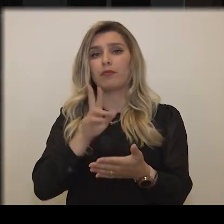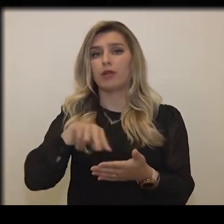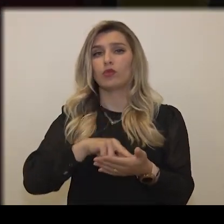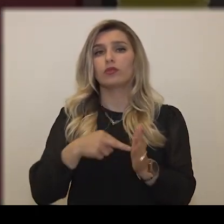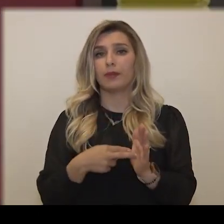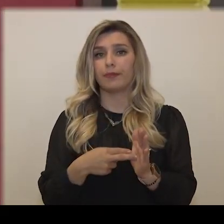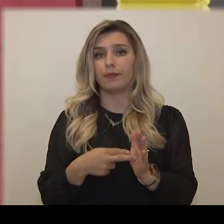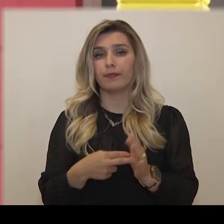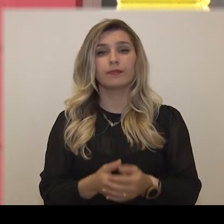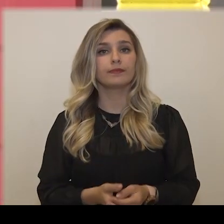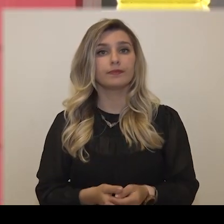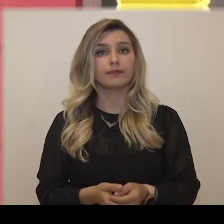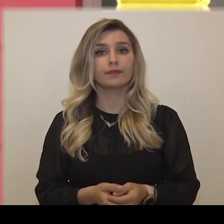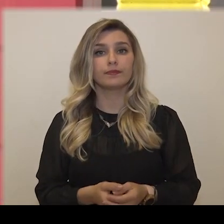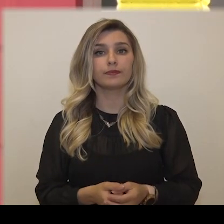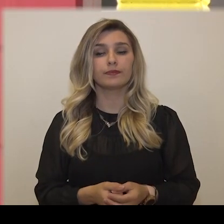vështirësi.